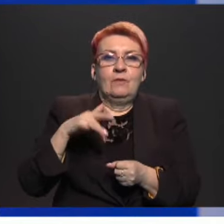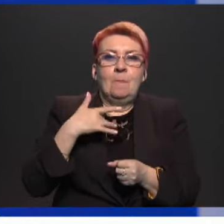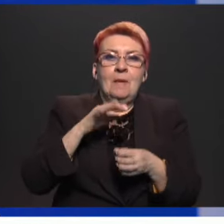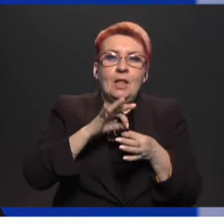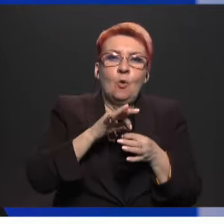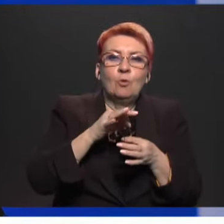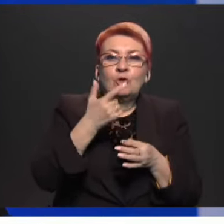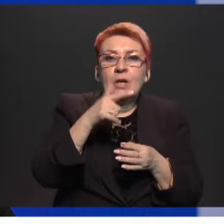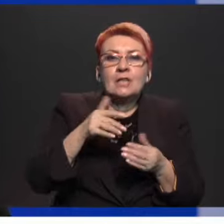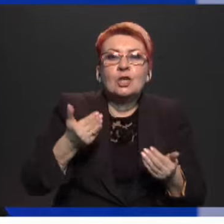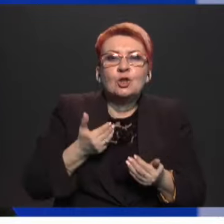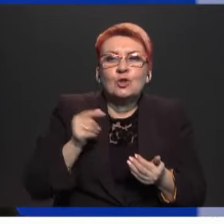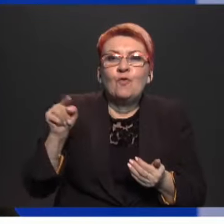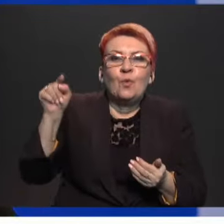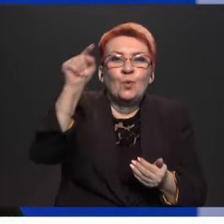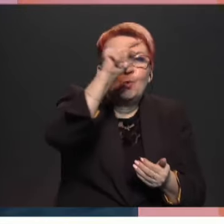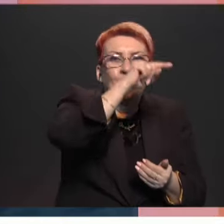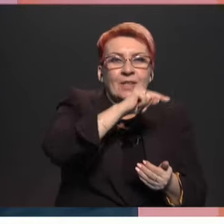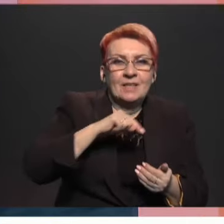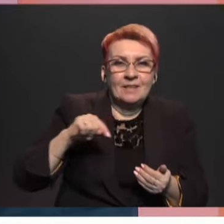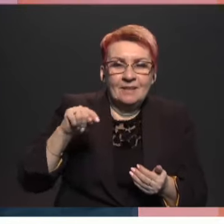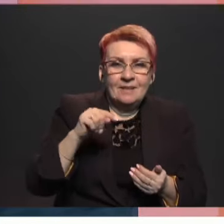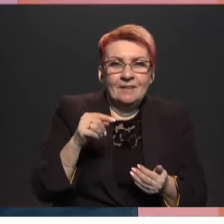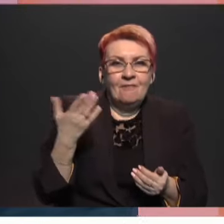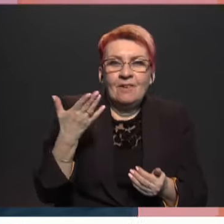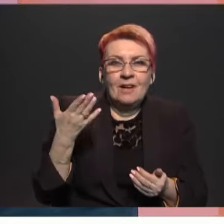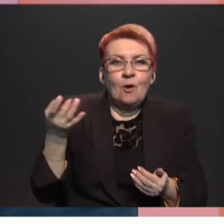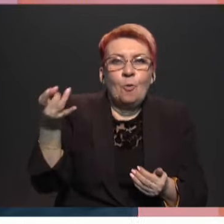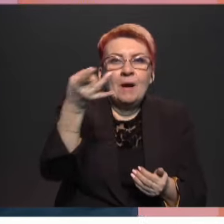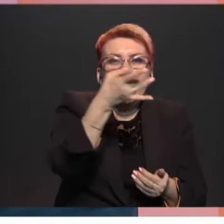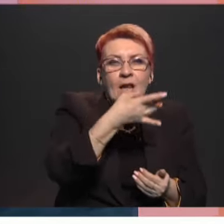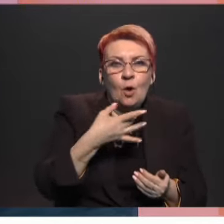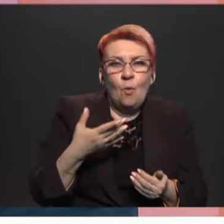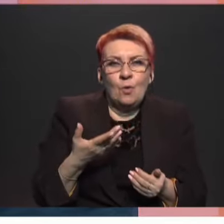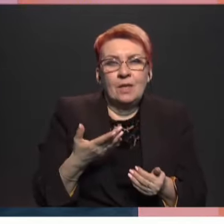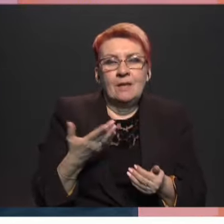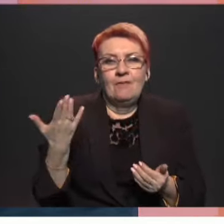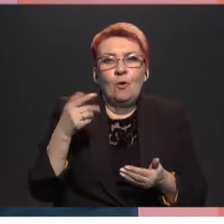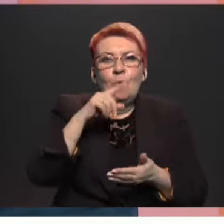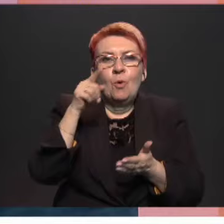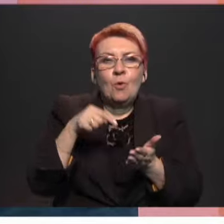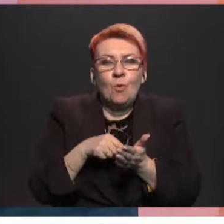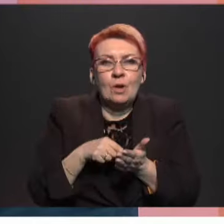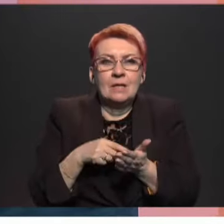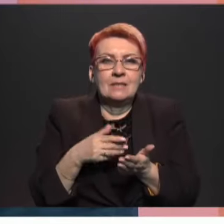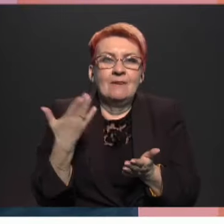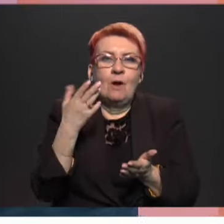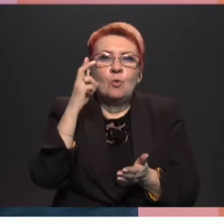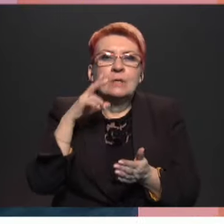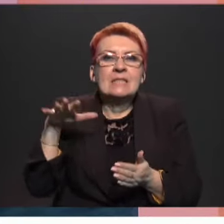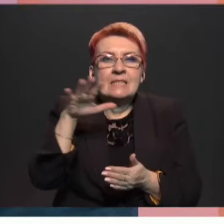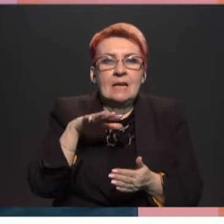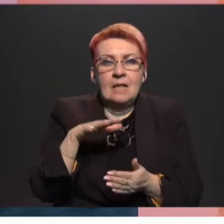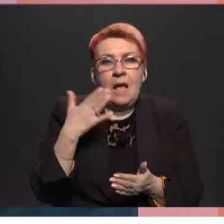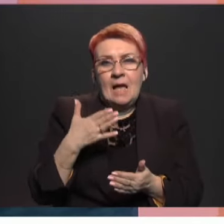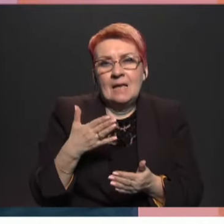И это некое приспособление к тем местам жизни, где проживают те или иные люди. Ну, если уж совсем